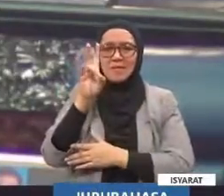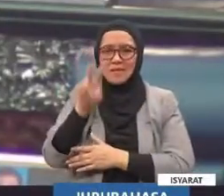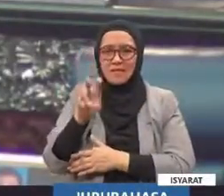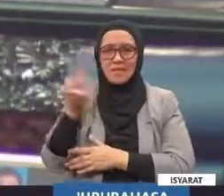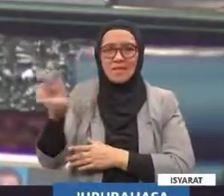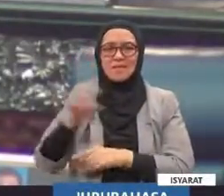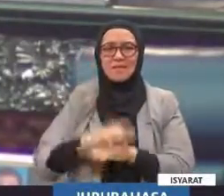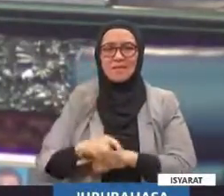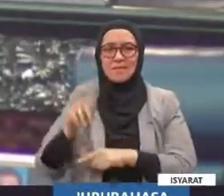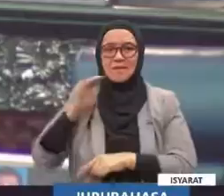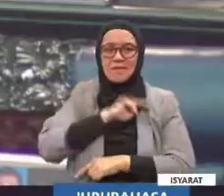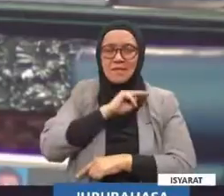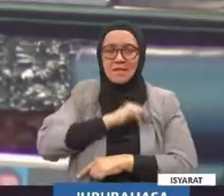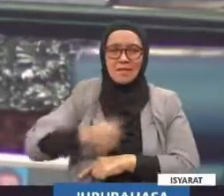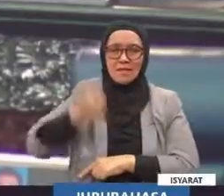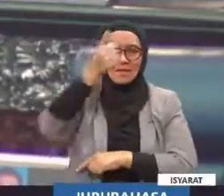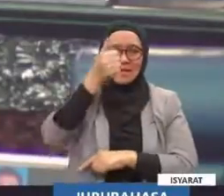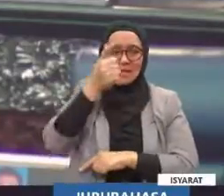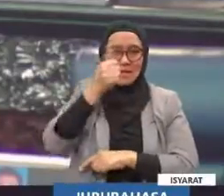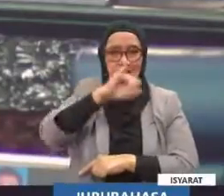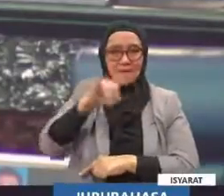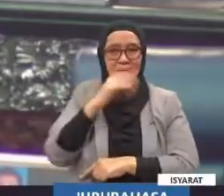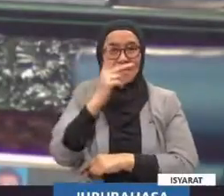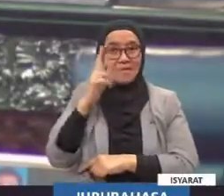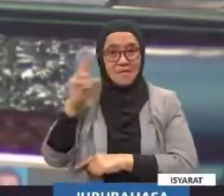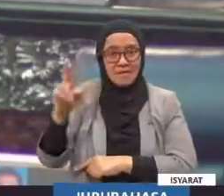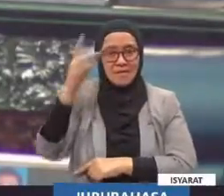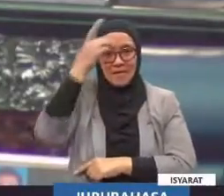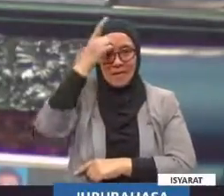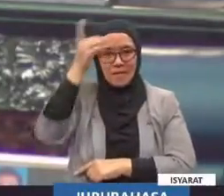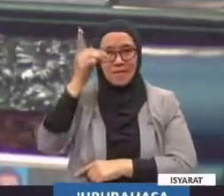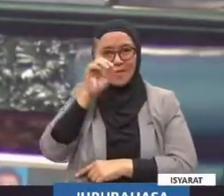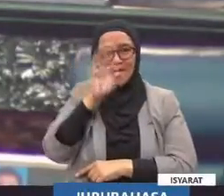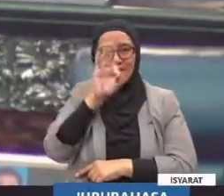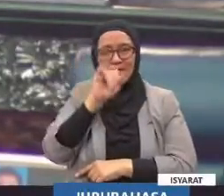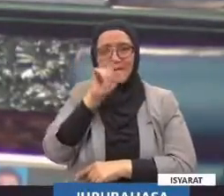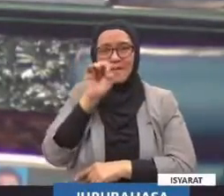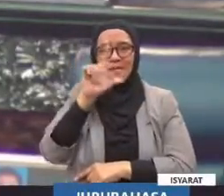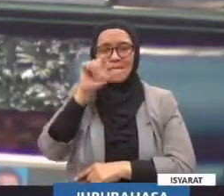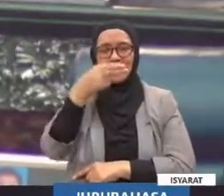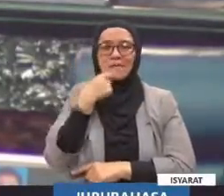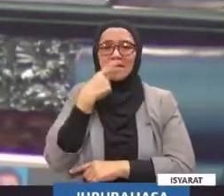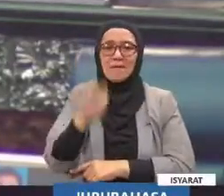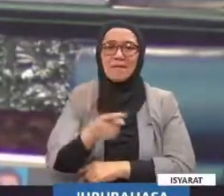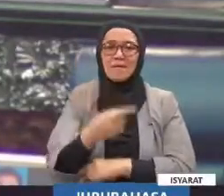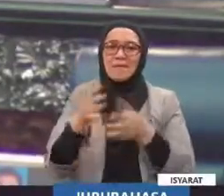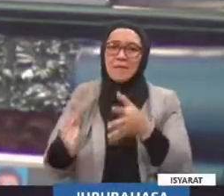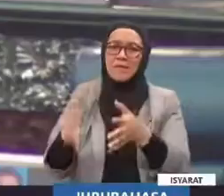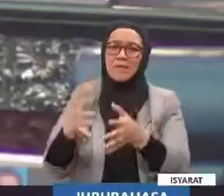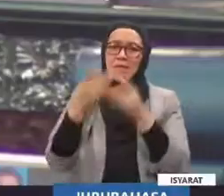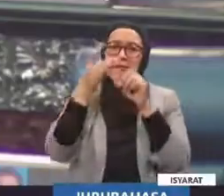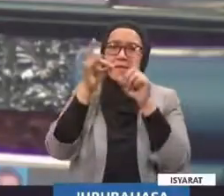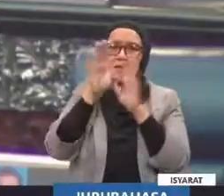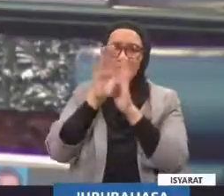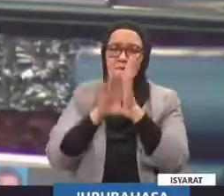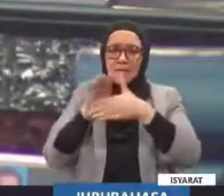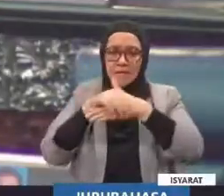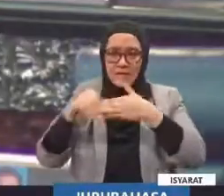proses perolehan dan 5 yang dalam perancangan tetapi sudah lulus. Dan seperti mana saya katakan